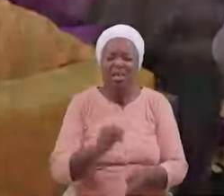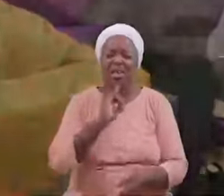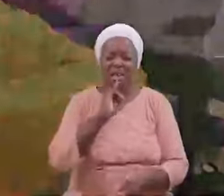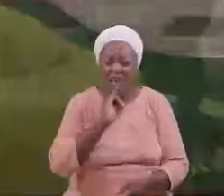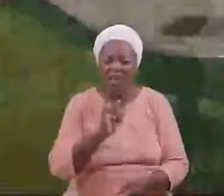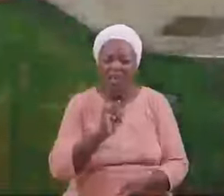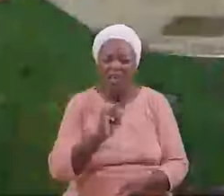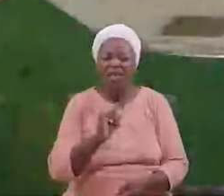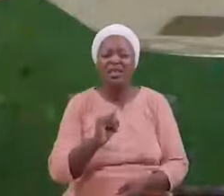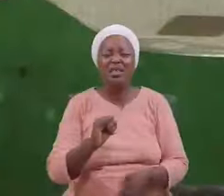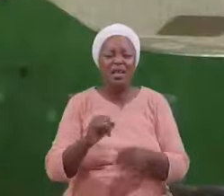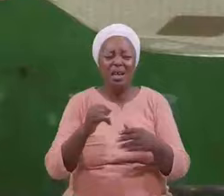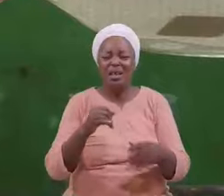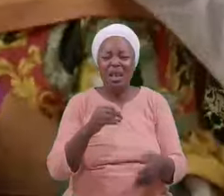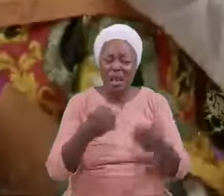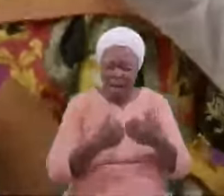C'est fait.